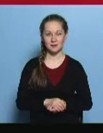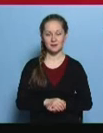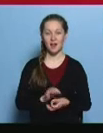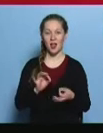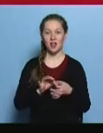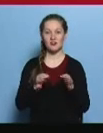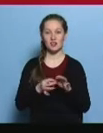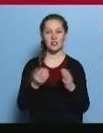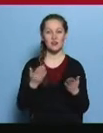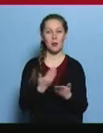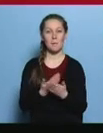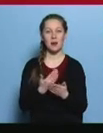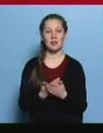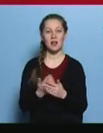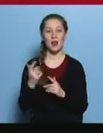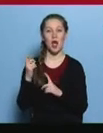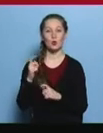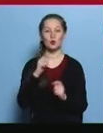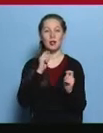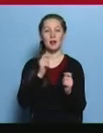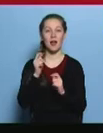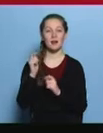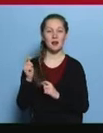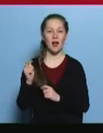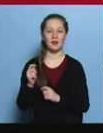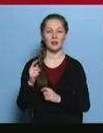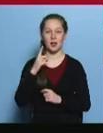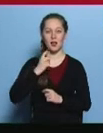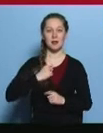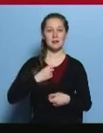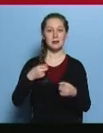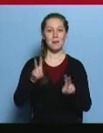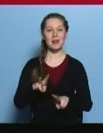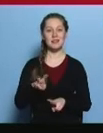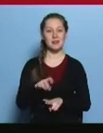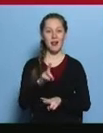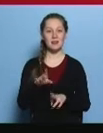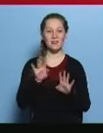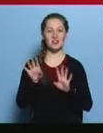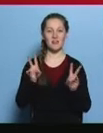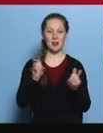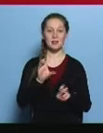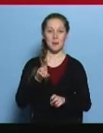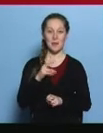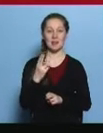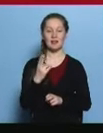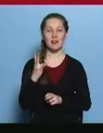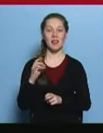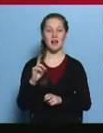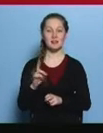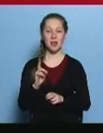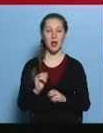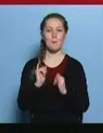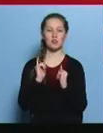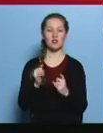Ижевчанам сегодня показали оружие, награды и личные вещи бойцов спецназа. Выставка так и называется «Спецназ». Она посвящена вековой